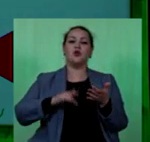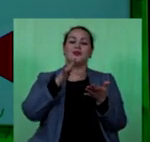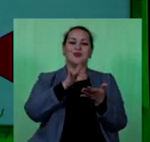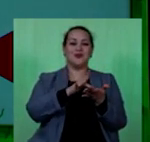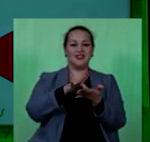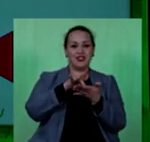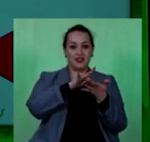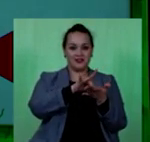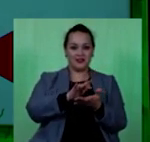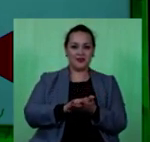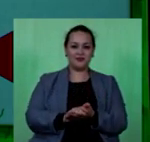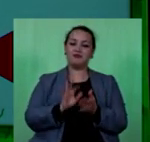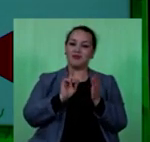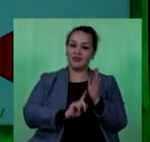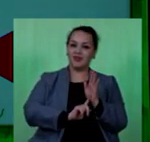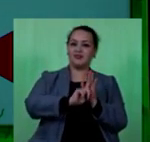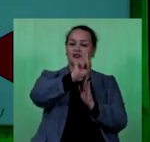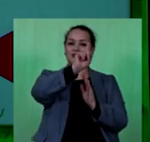начинаем ребята